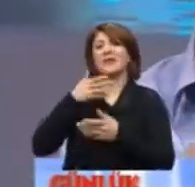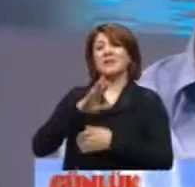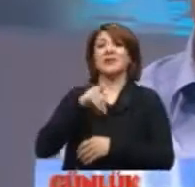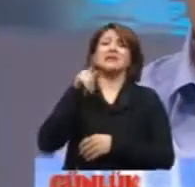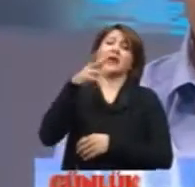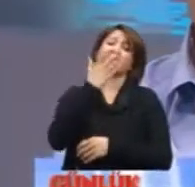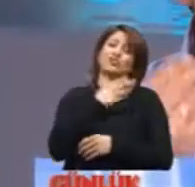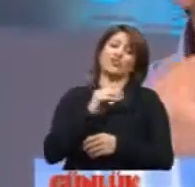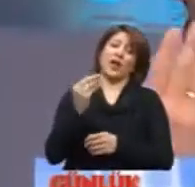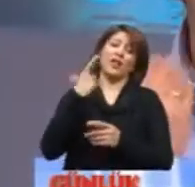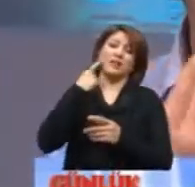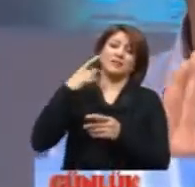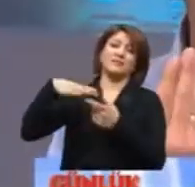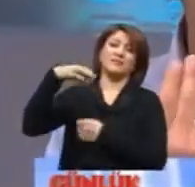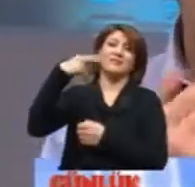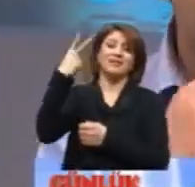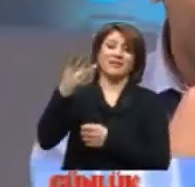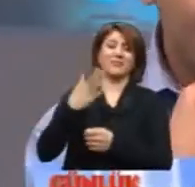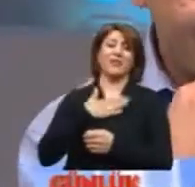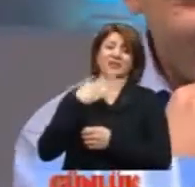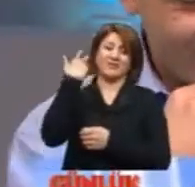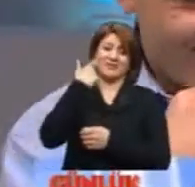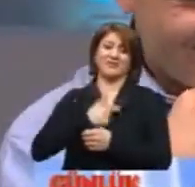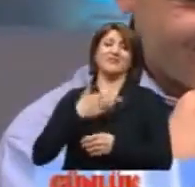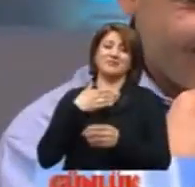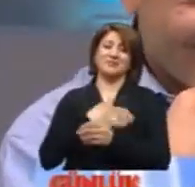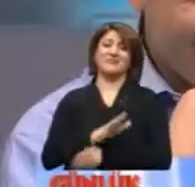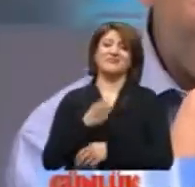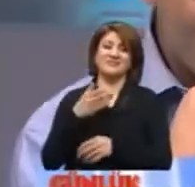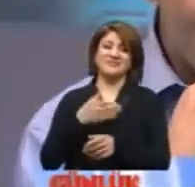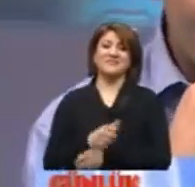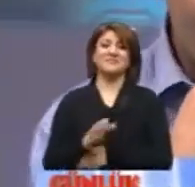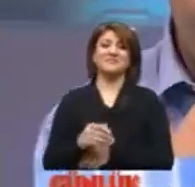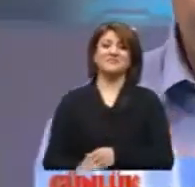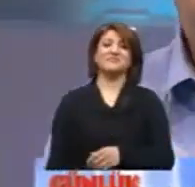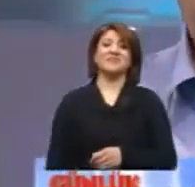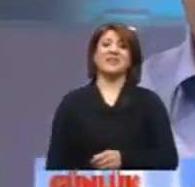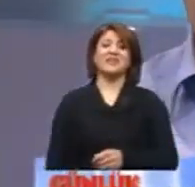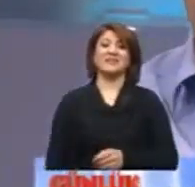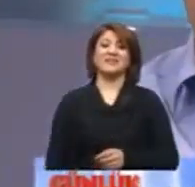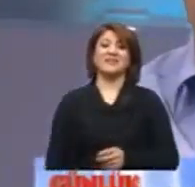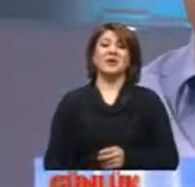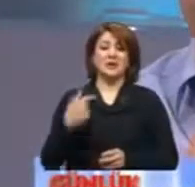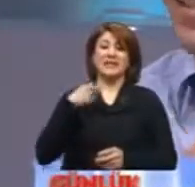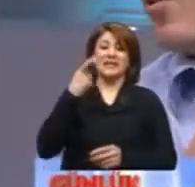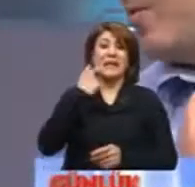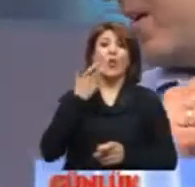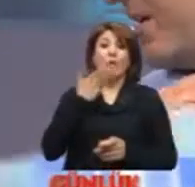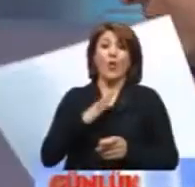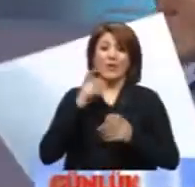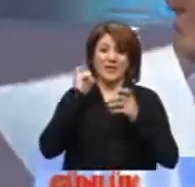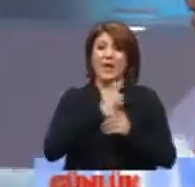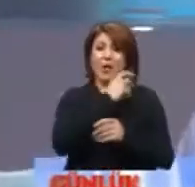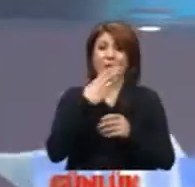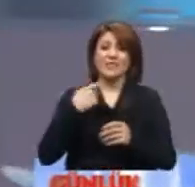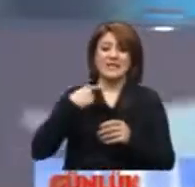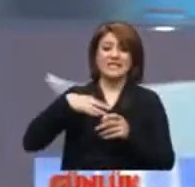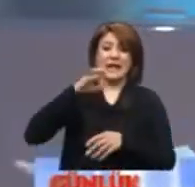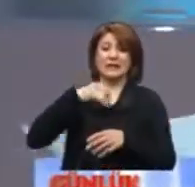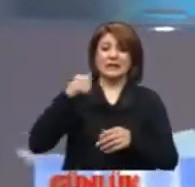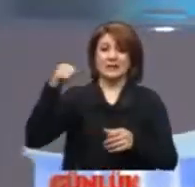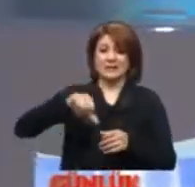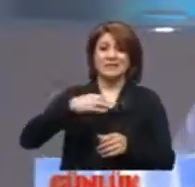güzel insansın o ayrı. Niye? Çünkü tıraş oluyorum. Evet, tıraş olmasam o şansımı kaybedeceğim ama ben gene de diyorum ki arkadaşlar size